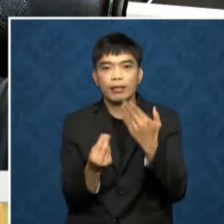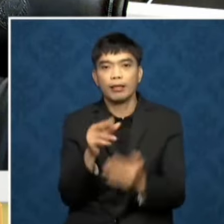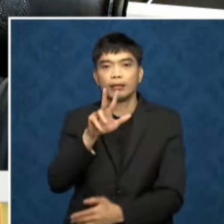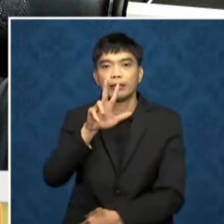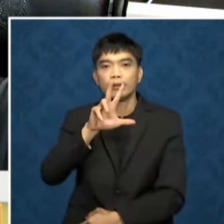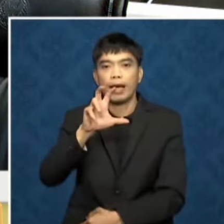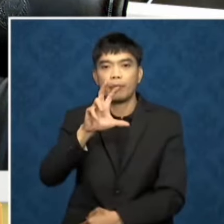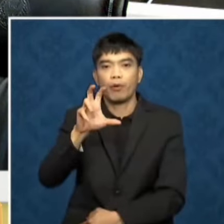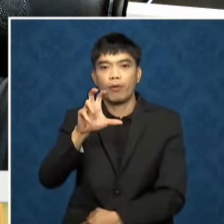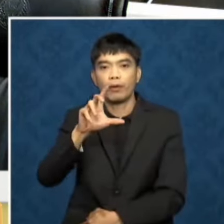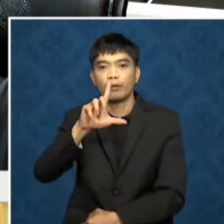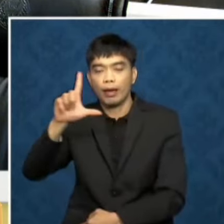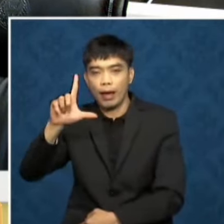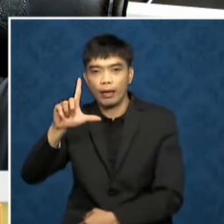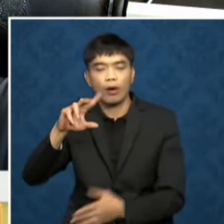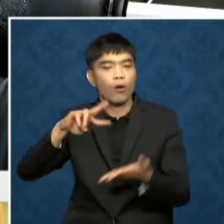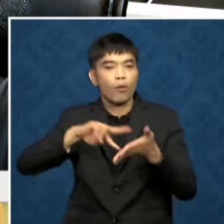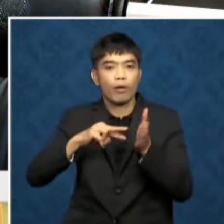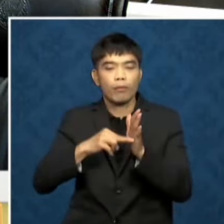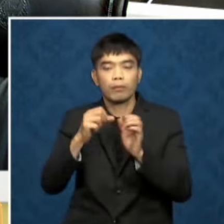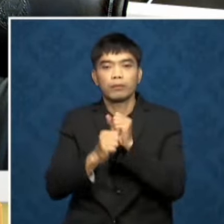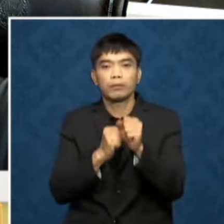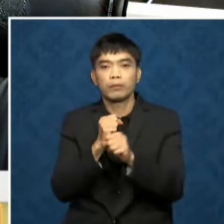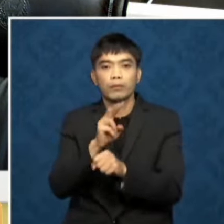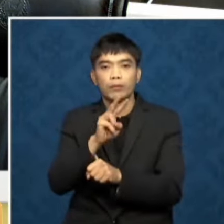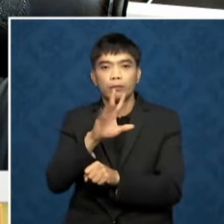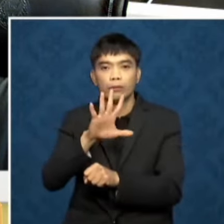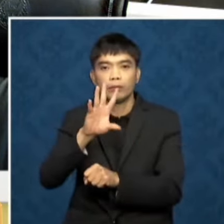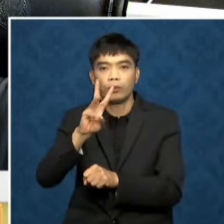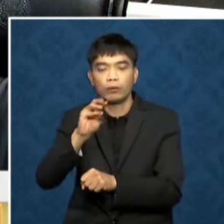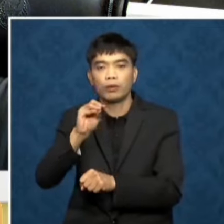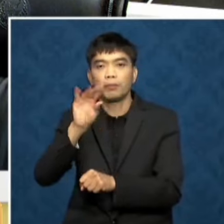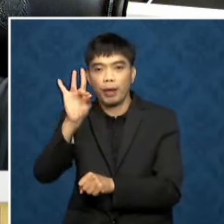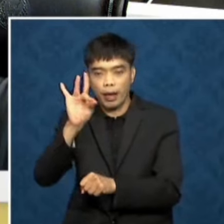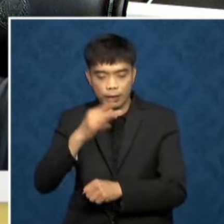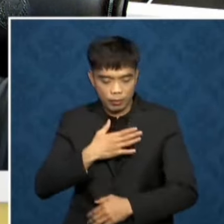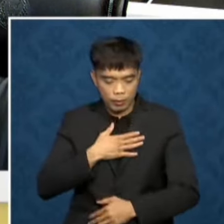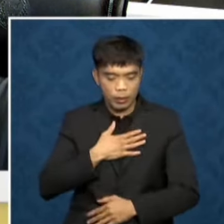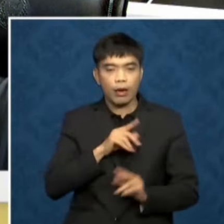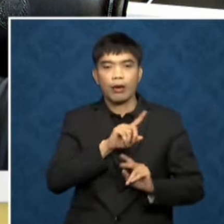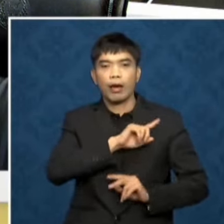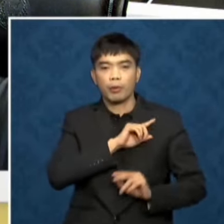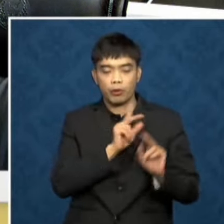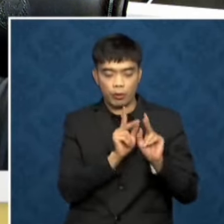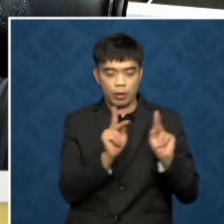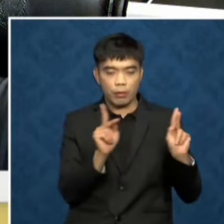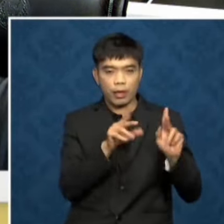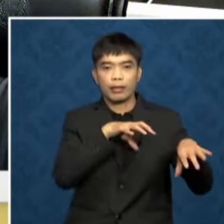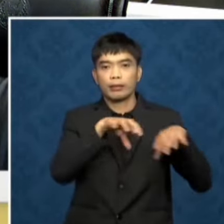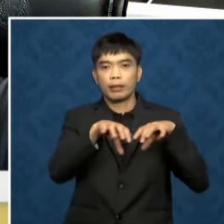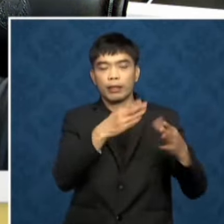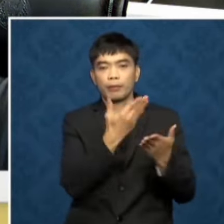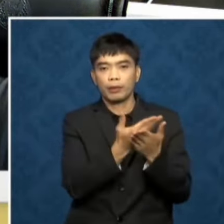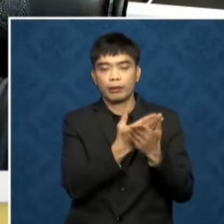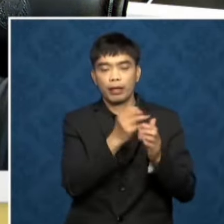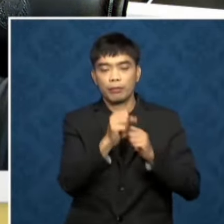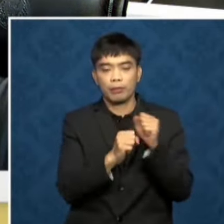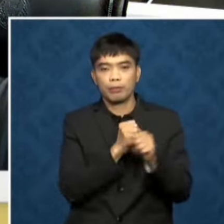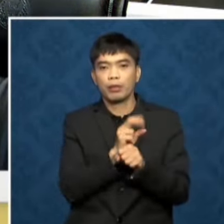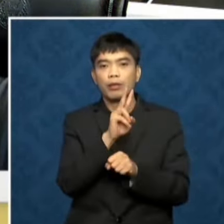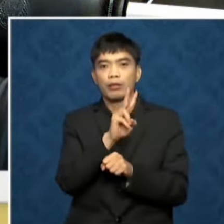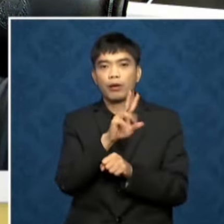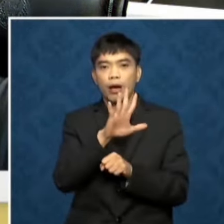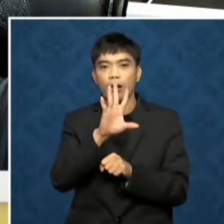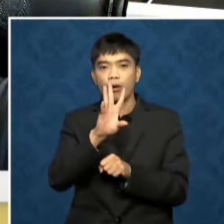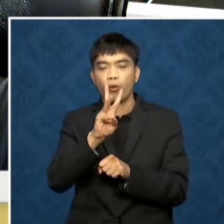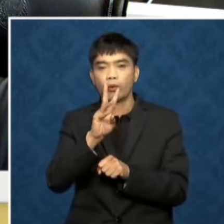าทนะฮะเท่ากับว่าในงบปี68เองเนี่ยจริงๆผมอยู่ในประธานกรรมาธิการสามัญศึกษาการจัดทำงบปี68เนี่ยนะครับทางหน่วยงานก็มา